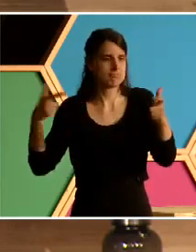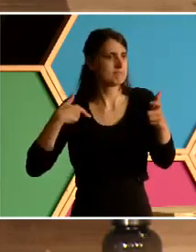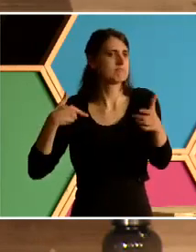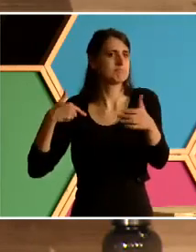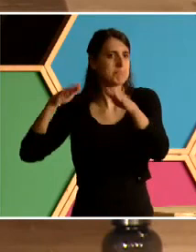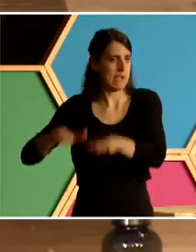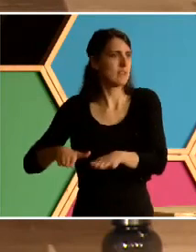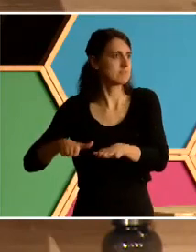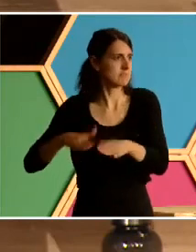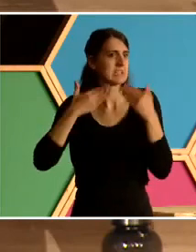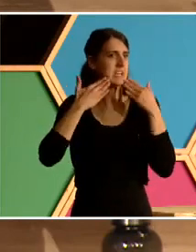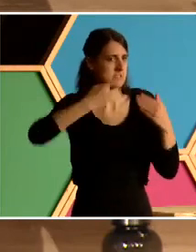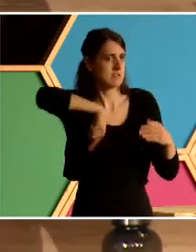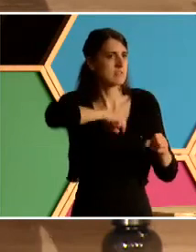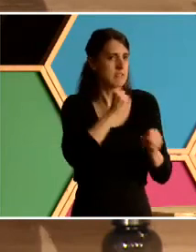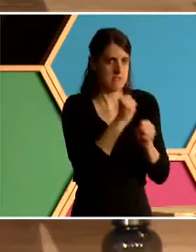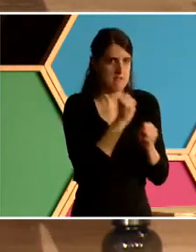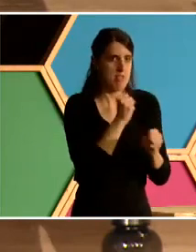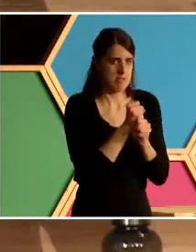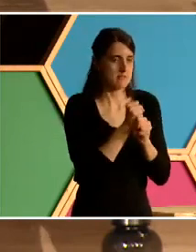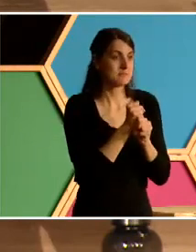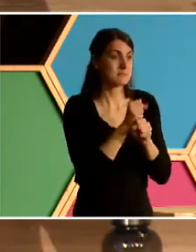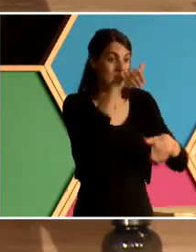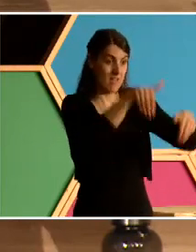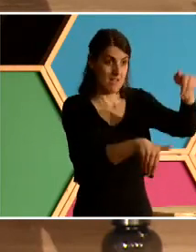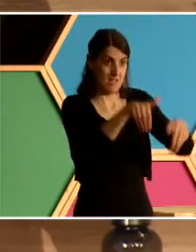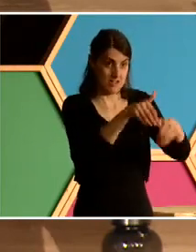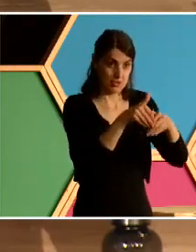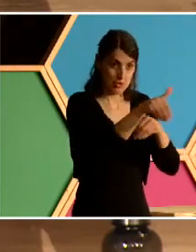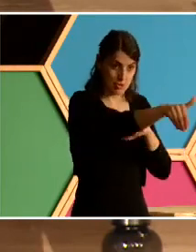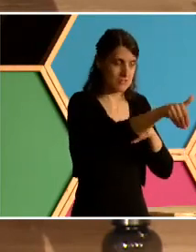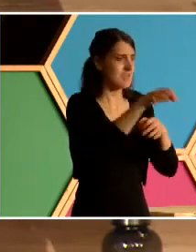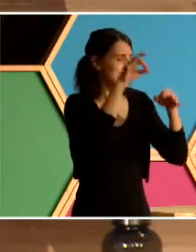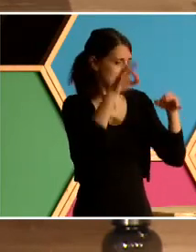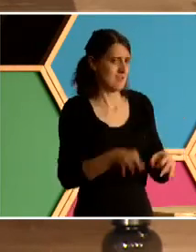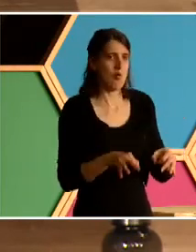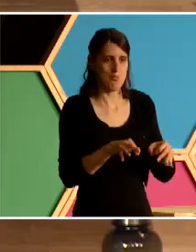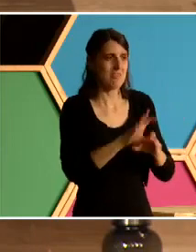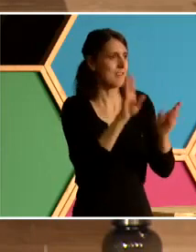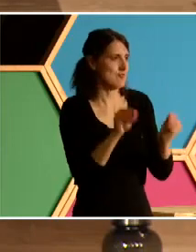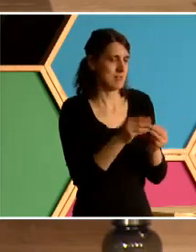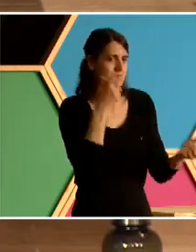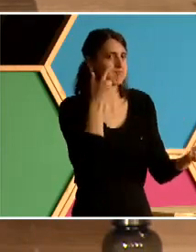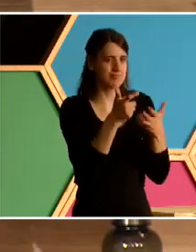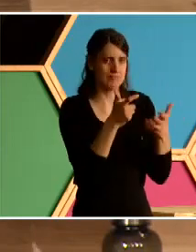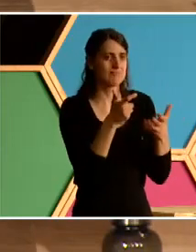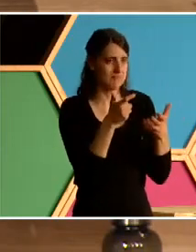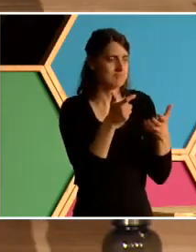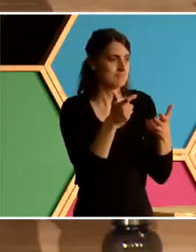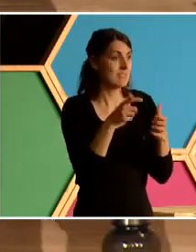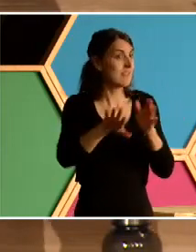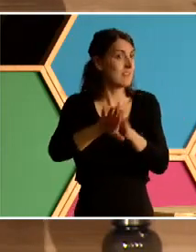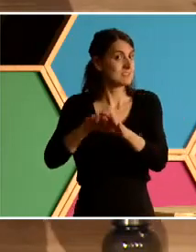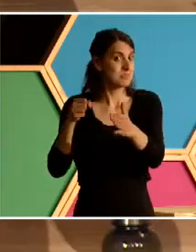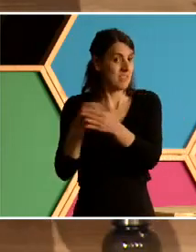estem segurs que les properes eleccions a Barcelona ho posaran de manifest. L'extrema dreta bàsicament